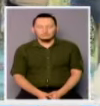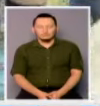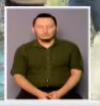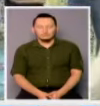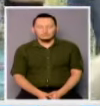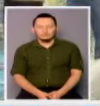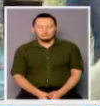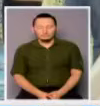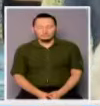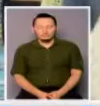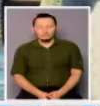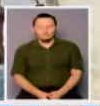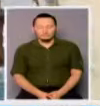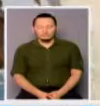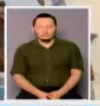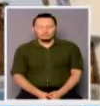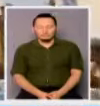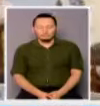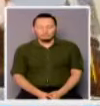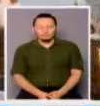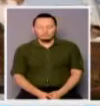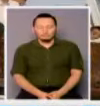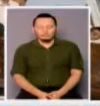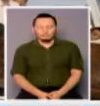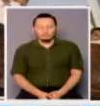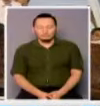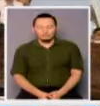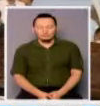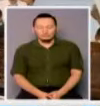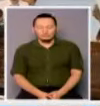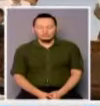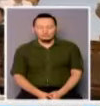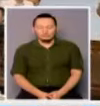Нұргүл Рамазанова, Тілек Қабылхұмаров, жаңалықтар қызметі.